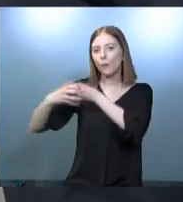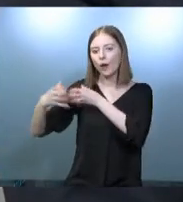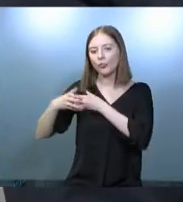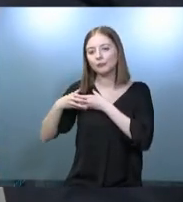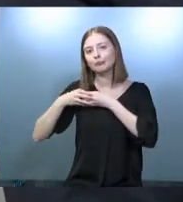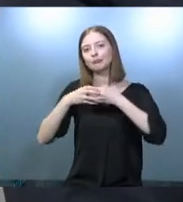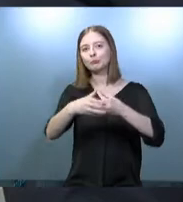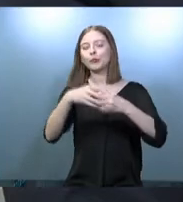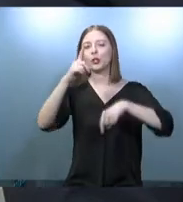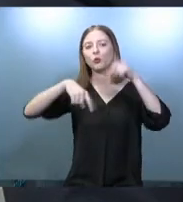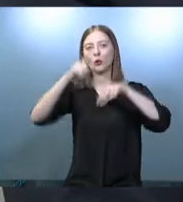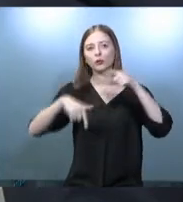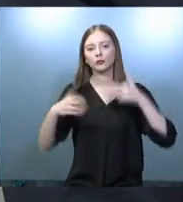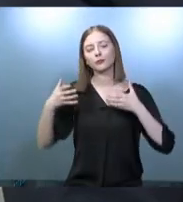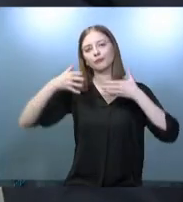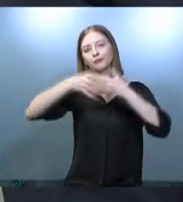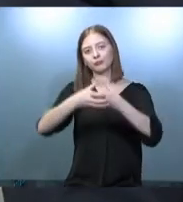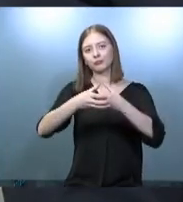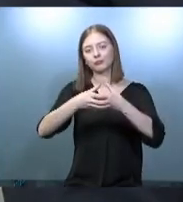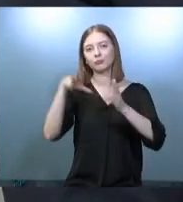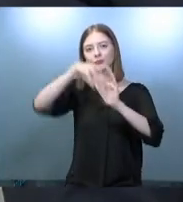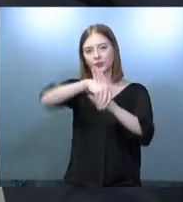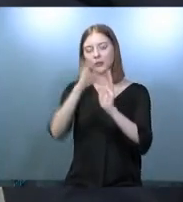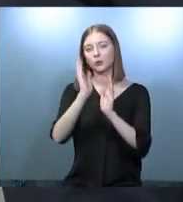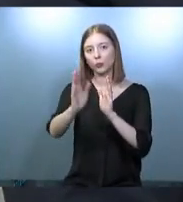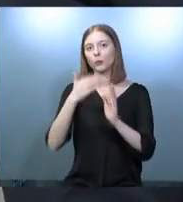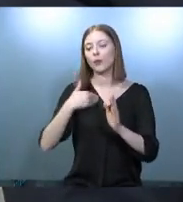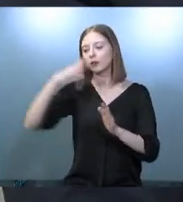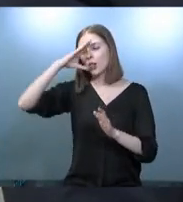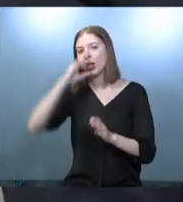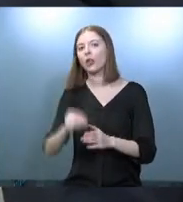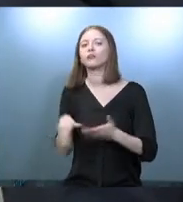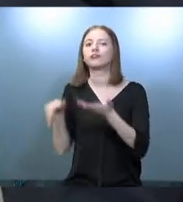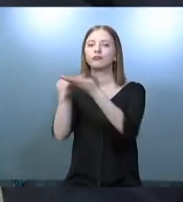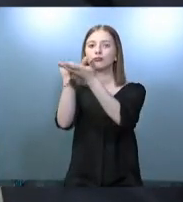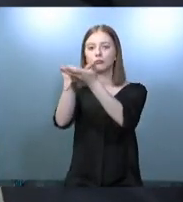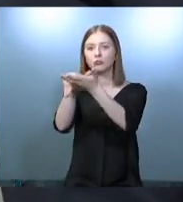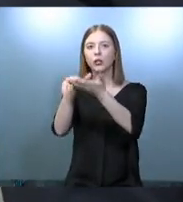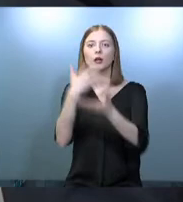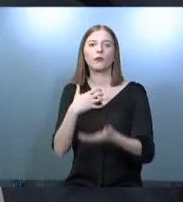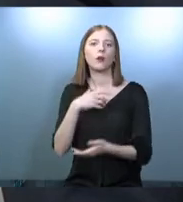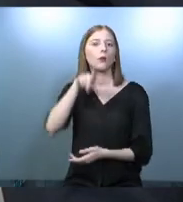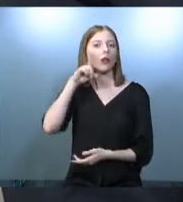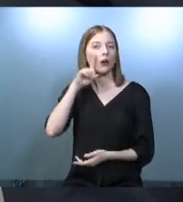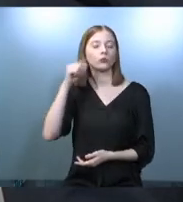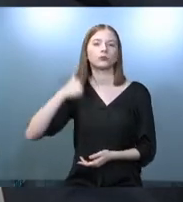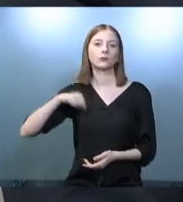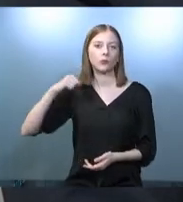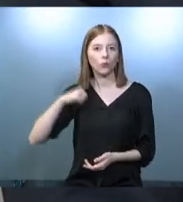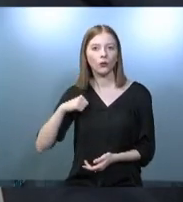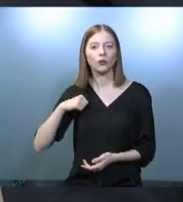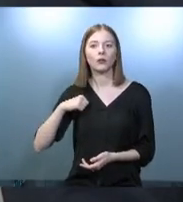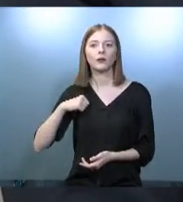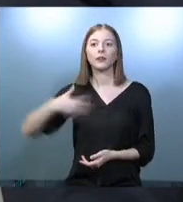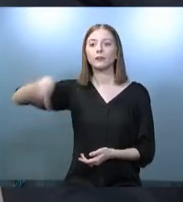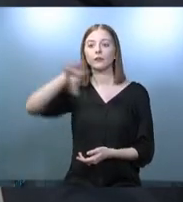atvesti į politiką ir kad kitoje kadencijoje iš tikrųjų taryboje būtų daug jaunų, naujų žmonių ir turime tą